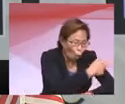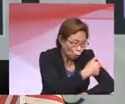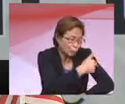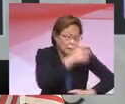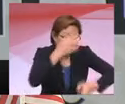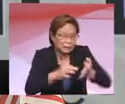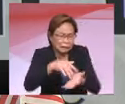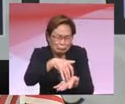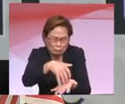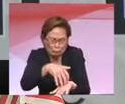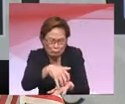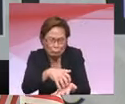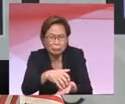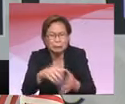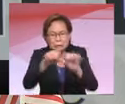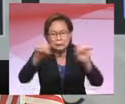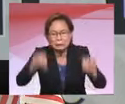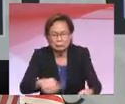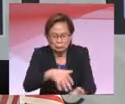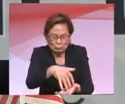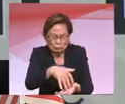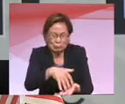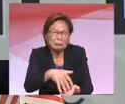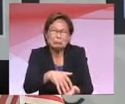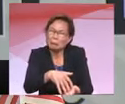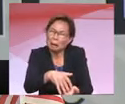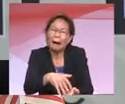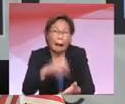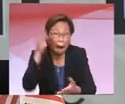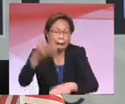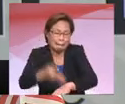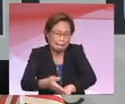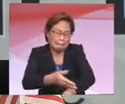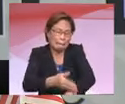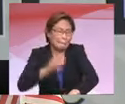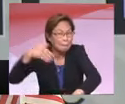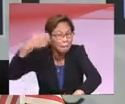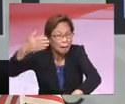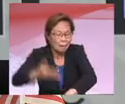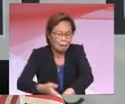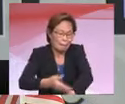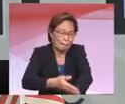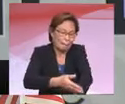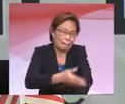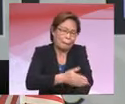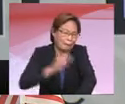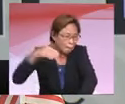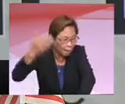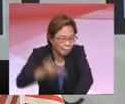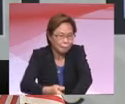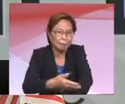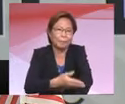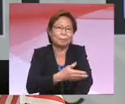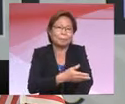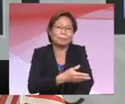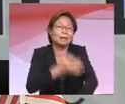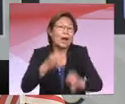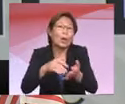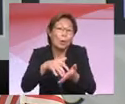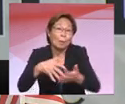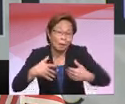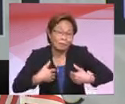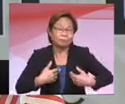terdapat kelemahan, sistem ini akan ditambah baik dari semasa ke semasa. Kementerian